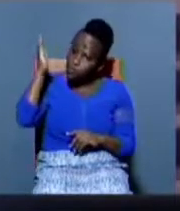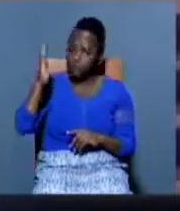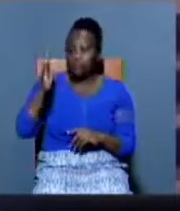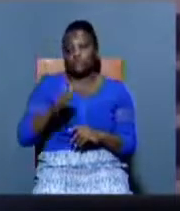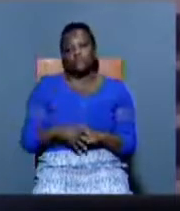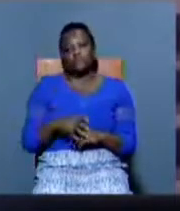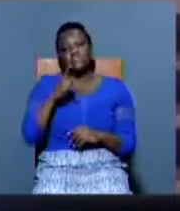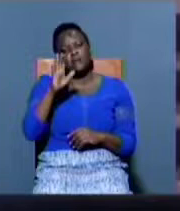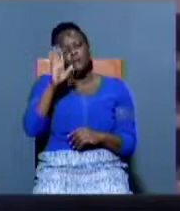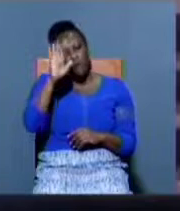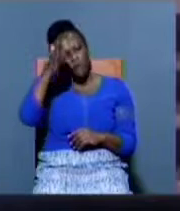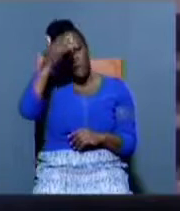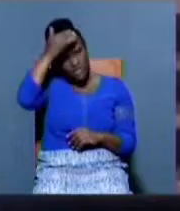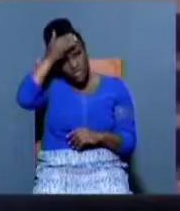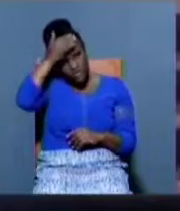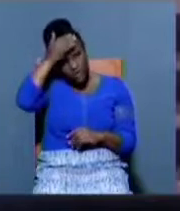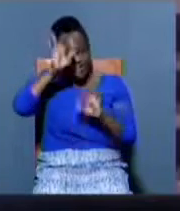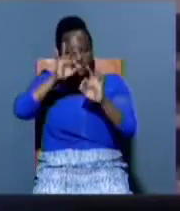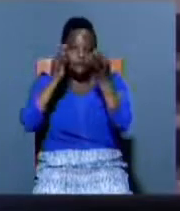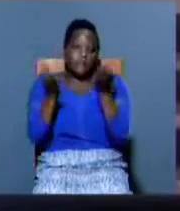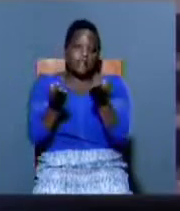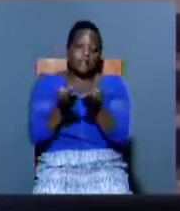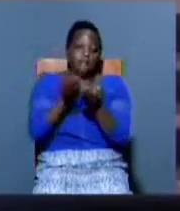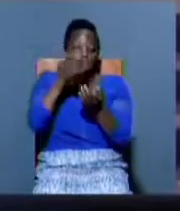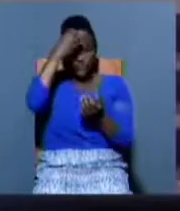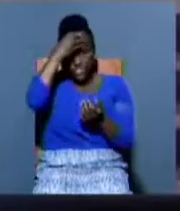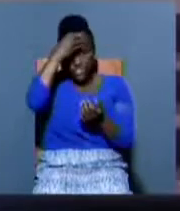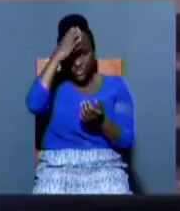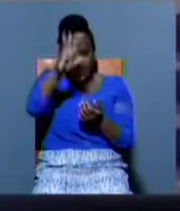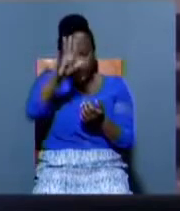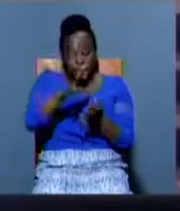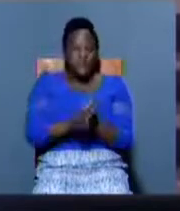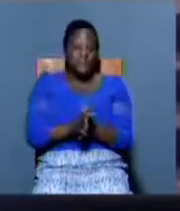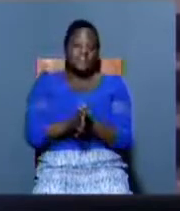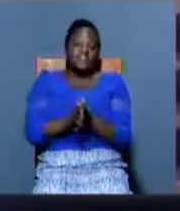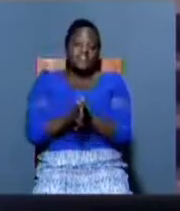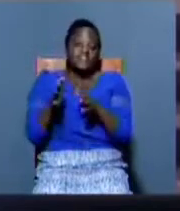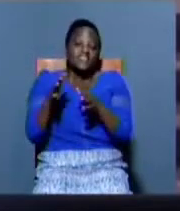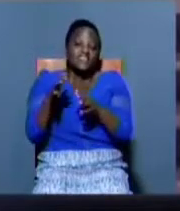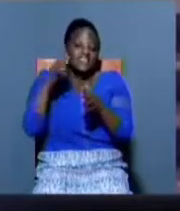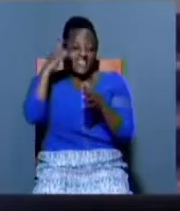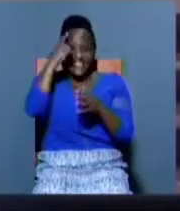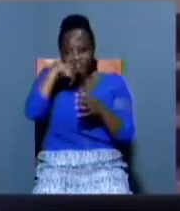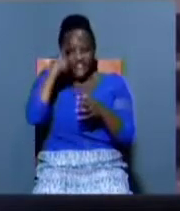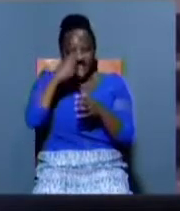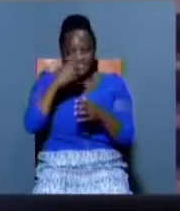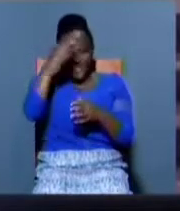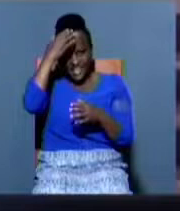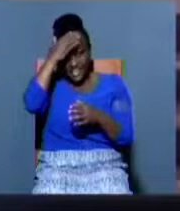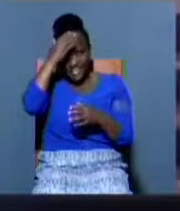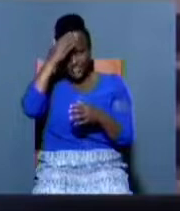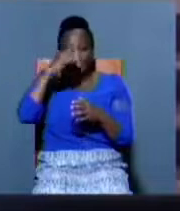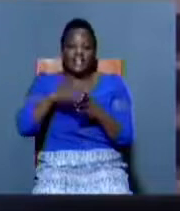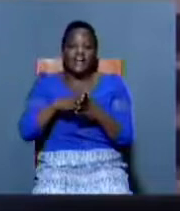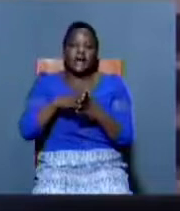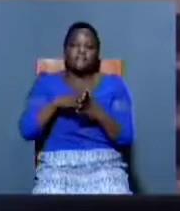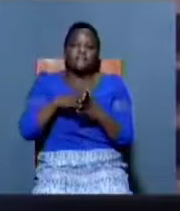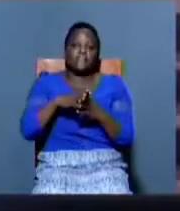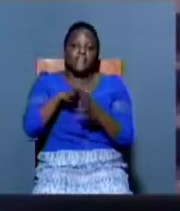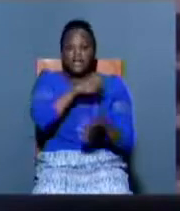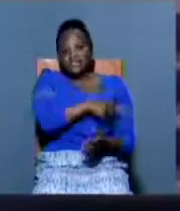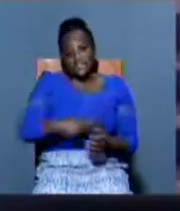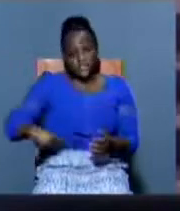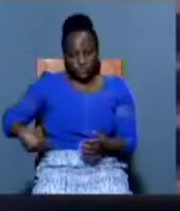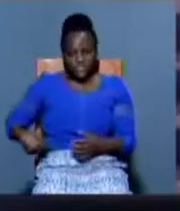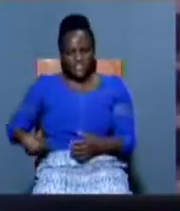wewe ni kichwa cha familia ambaye kichwa chako wewe kinafananishwa na kichwa cha nani? Kama kichwa cha Kristo. Kristo alisema hivi,